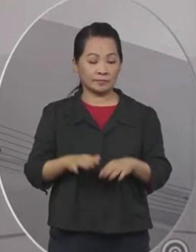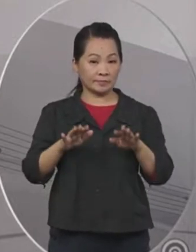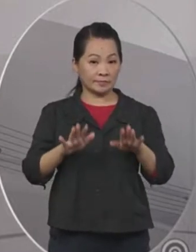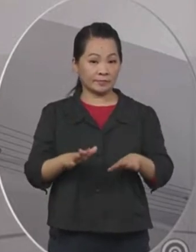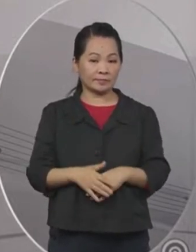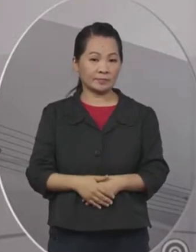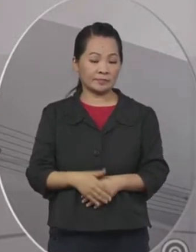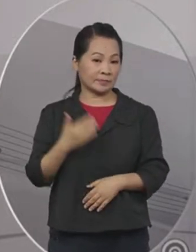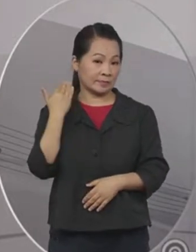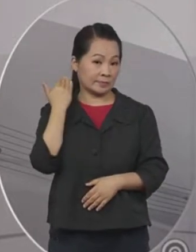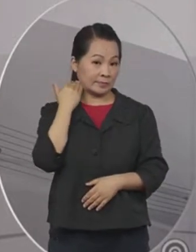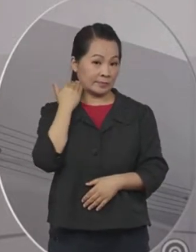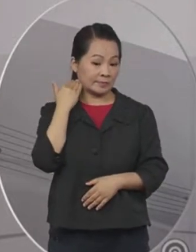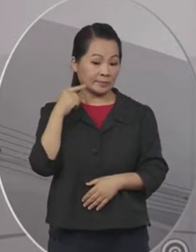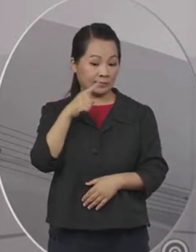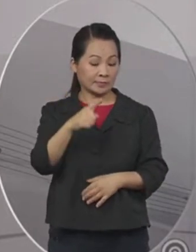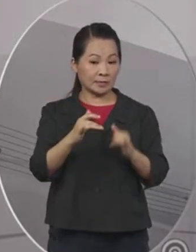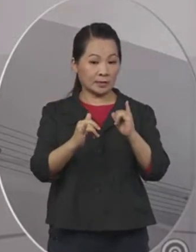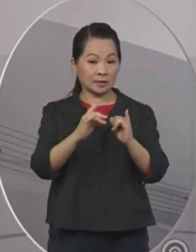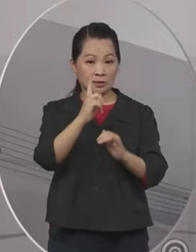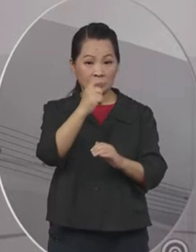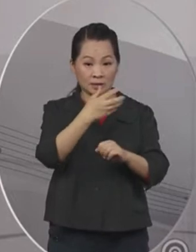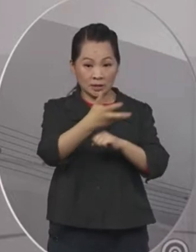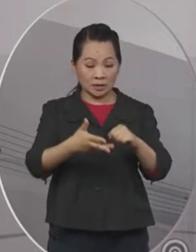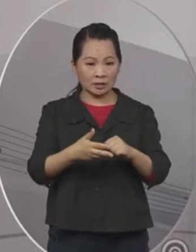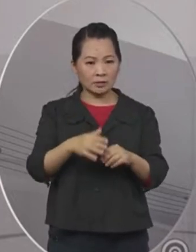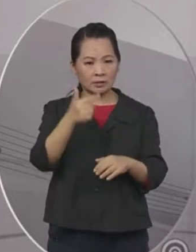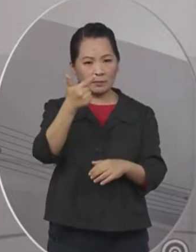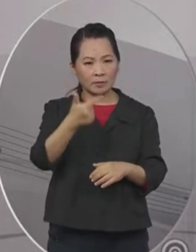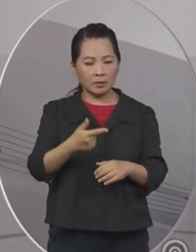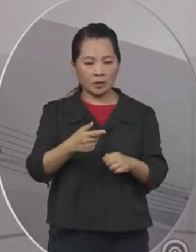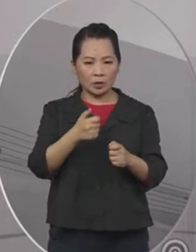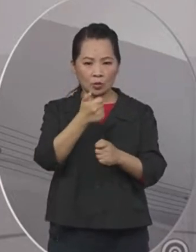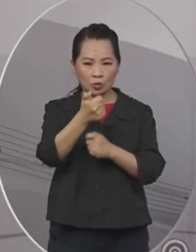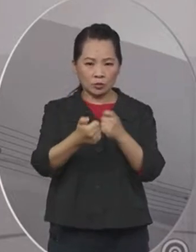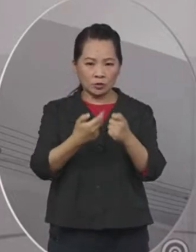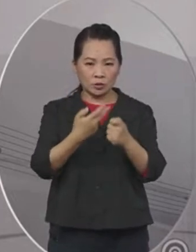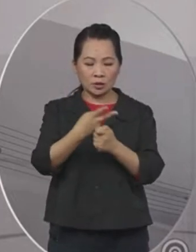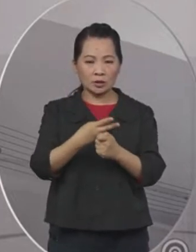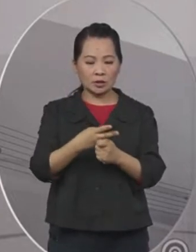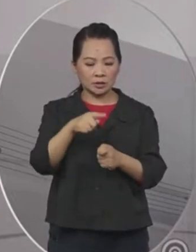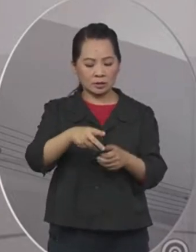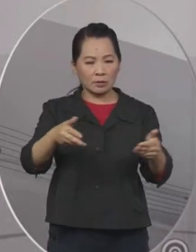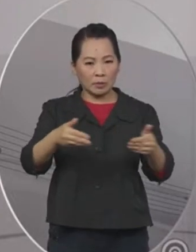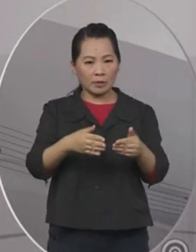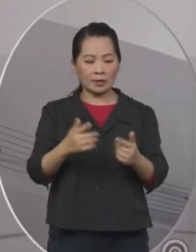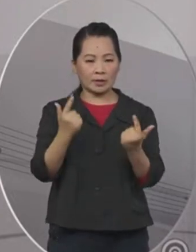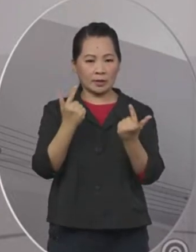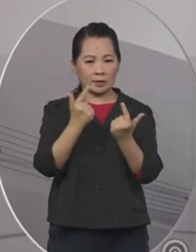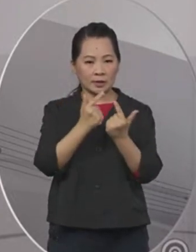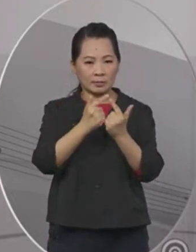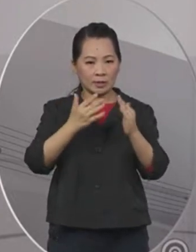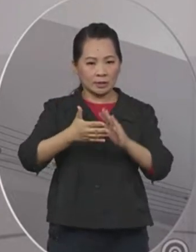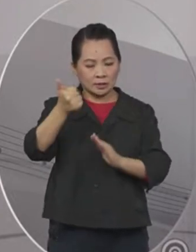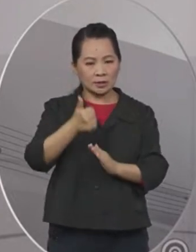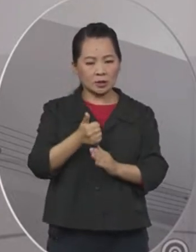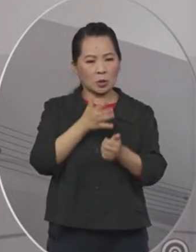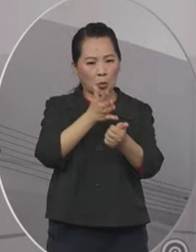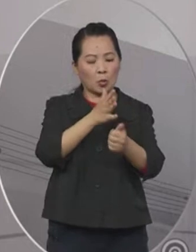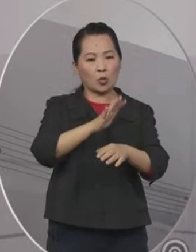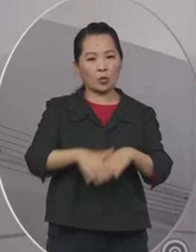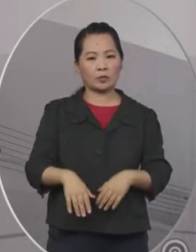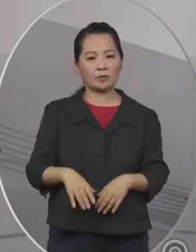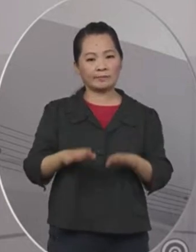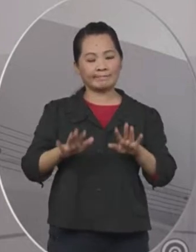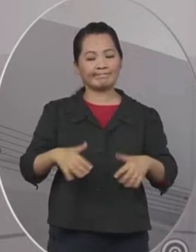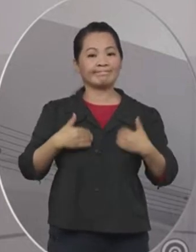位于士林区的社子岛已经进建52年，社子岛开发案是台北市长选举的必考题。很高兴